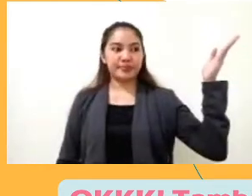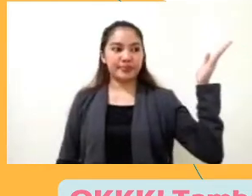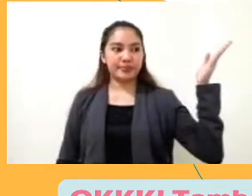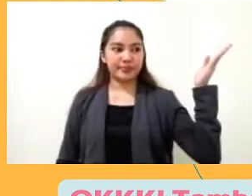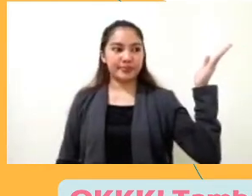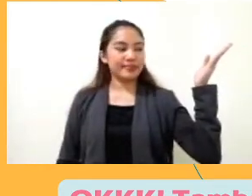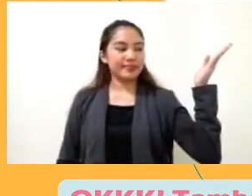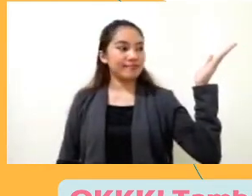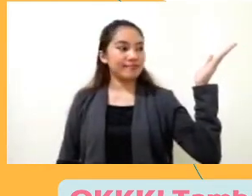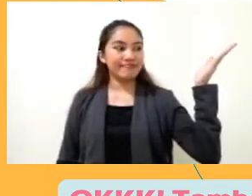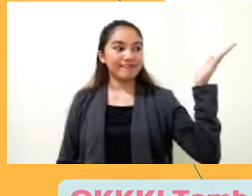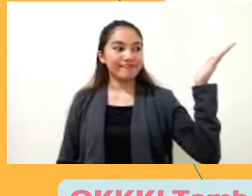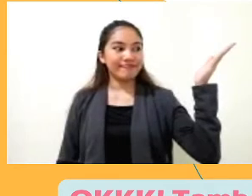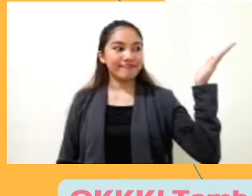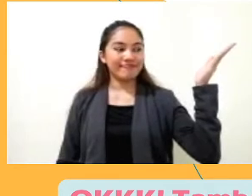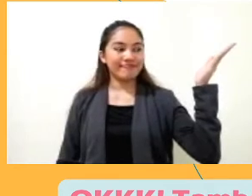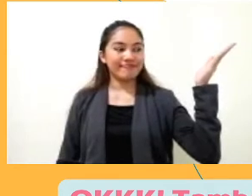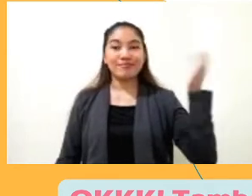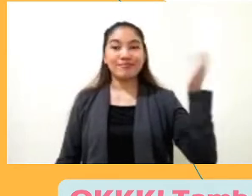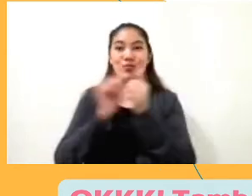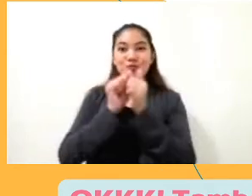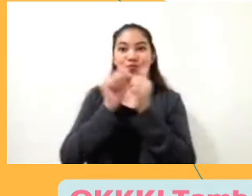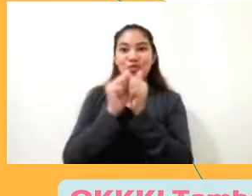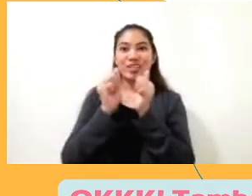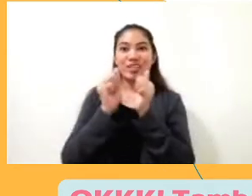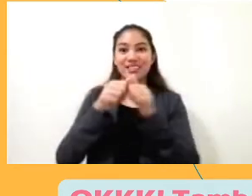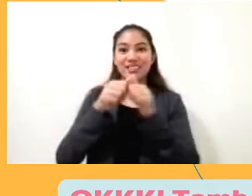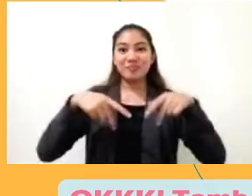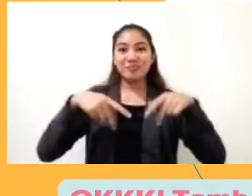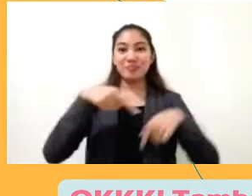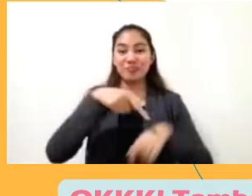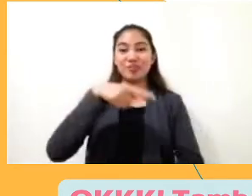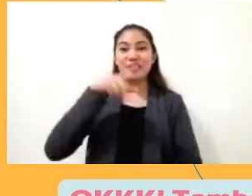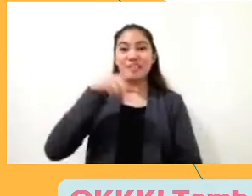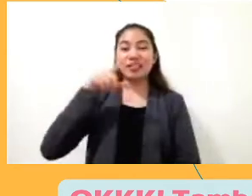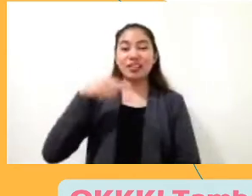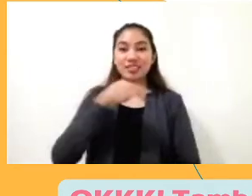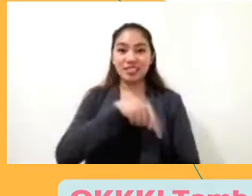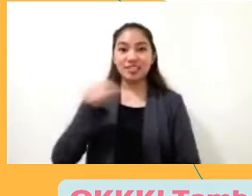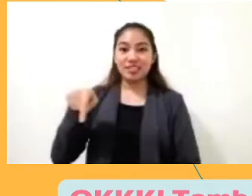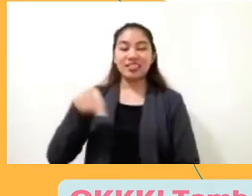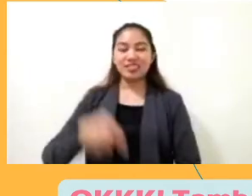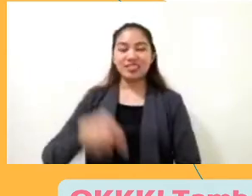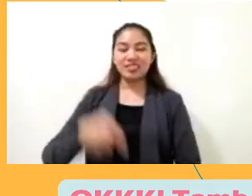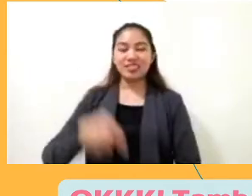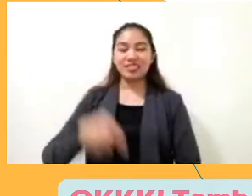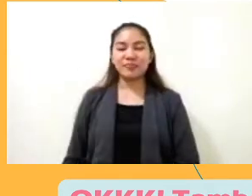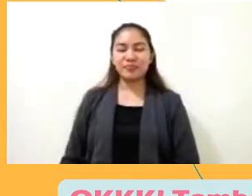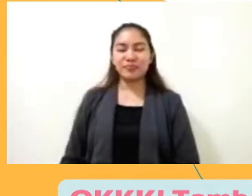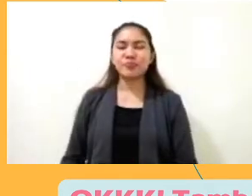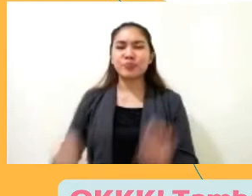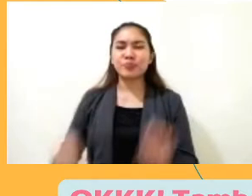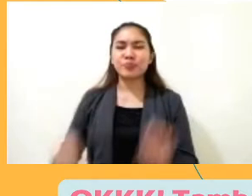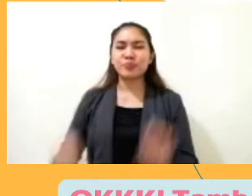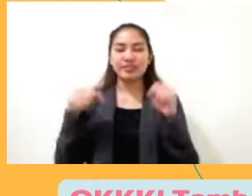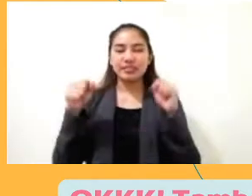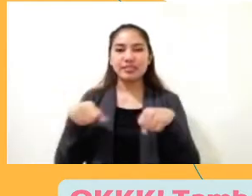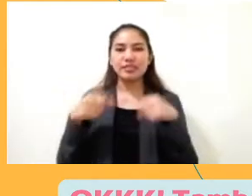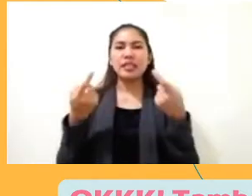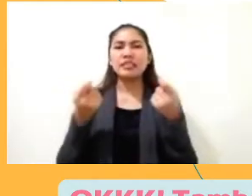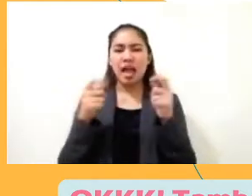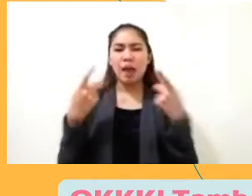Ayun. Medyo tumaas pa nga yung paa ko, yung tuhod ko, no? Isa pa. Ikaw. Yun. Pwedeng ganun lang. May konting bend ng